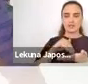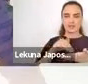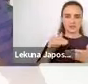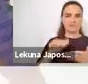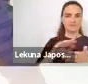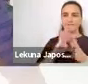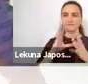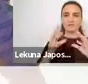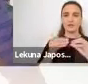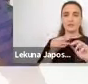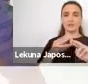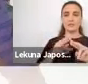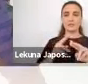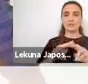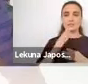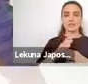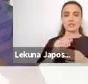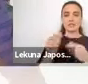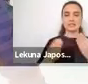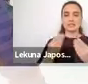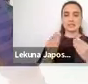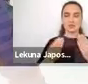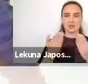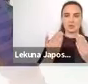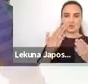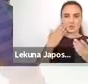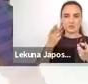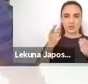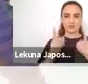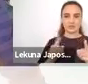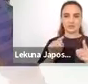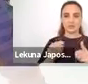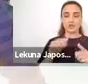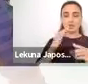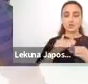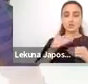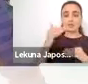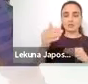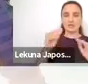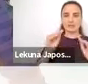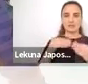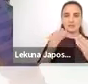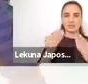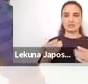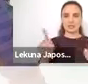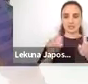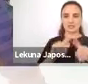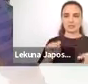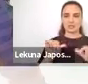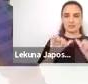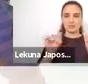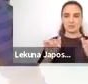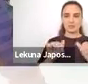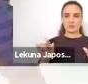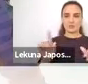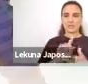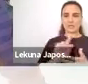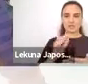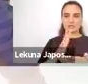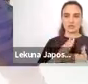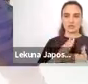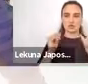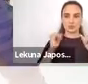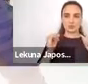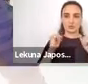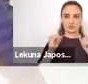არის თამაშია სინამდვილეში, რომელსაც შემდეგ მიეცა აი ესეთი სახე, რაც არის სპორტი,